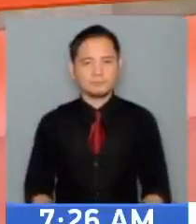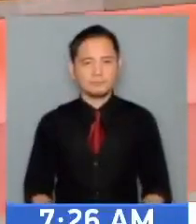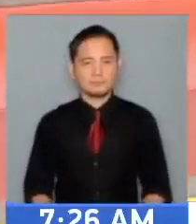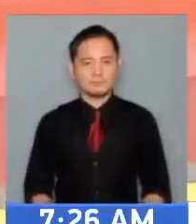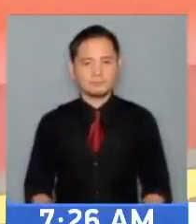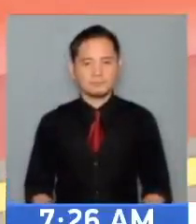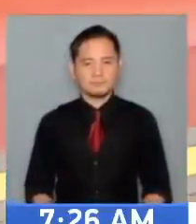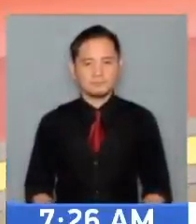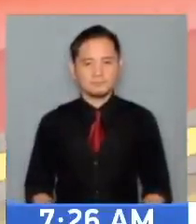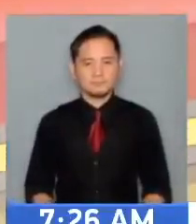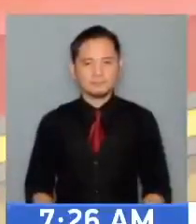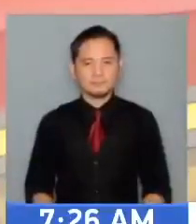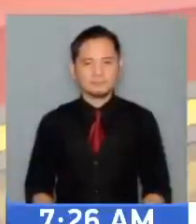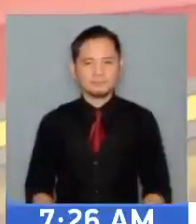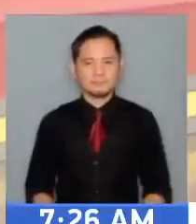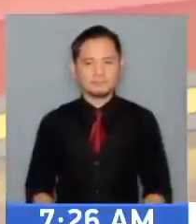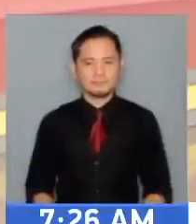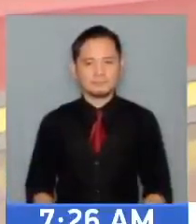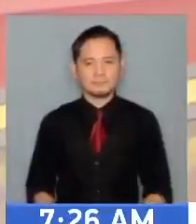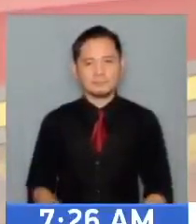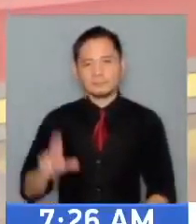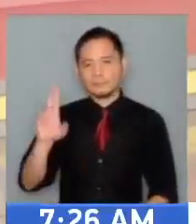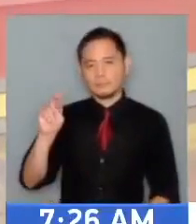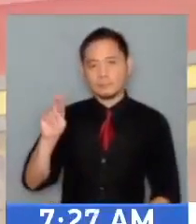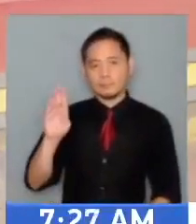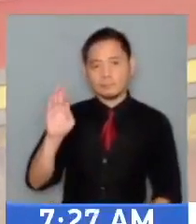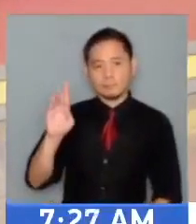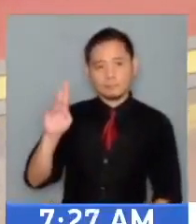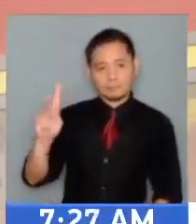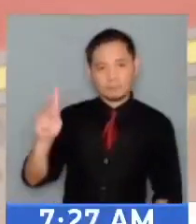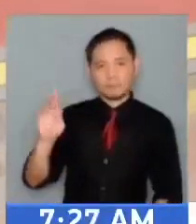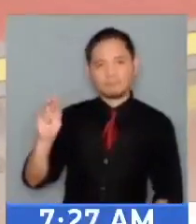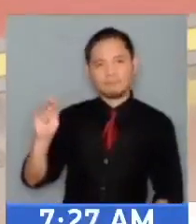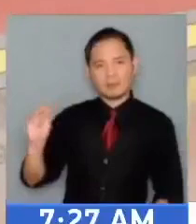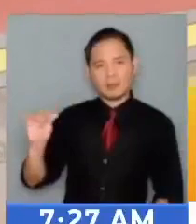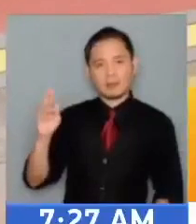Heartwarming ang finale ng Unbreak My Heart kagabi.